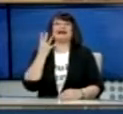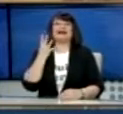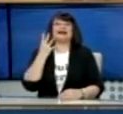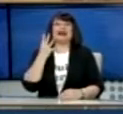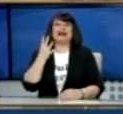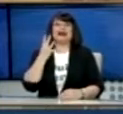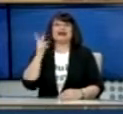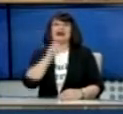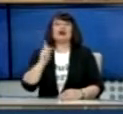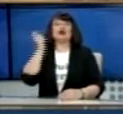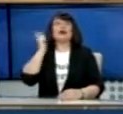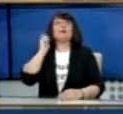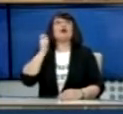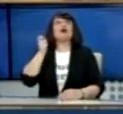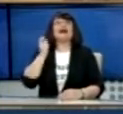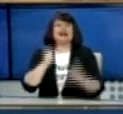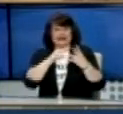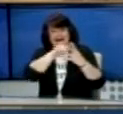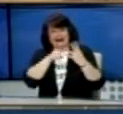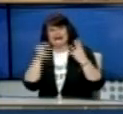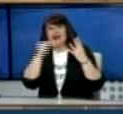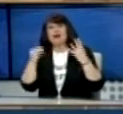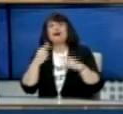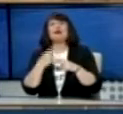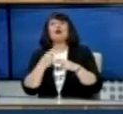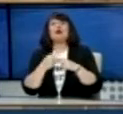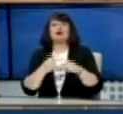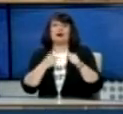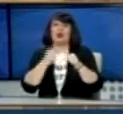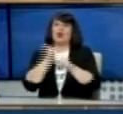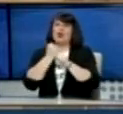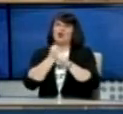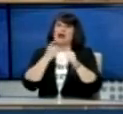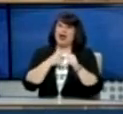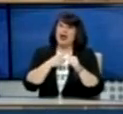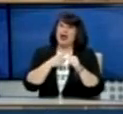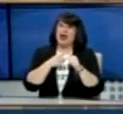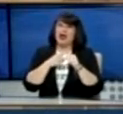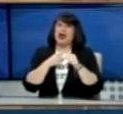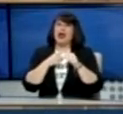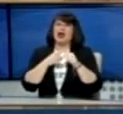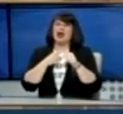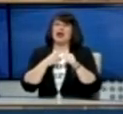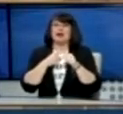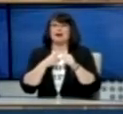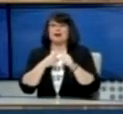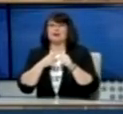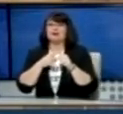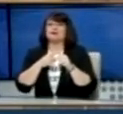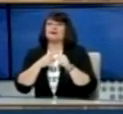να το σχολιάσετε. Εντάσσεται στο προεκλογικό μας πρόγραμμα και ήδη οι σημερινές εξαγγελίες του